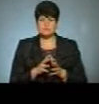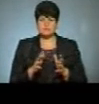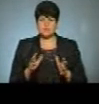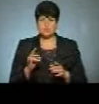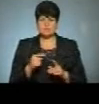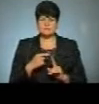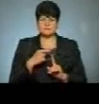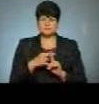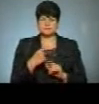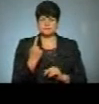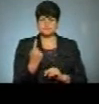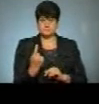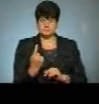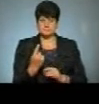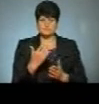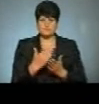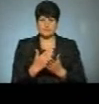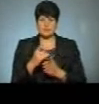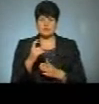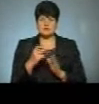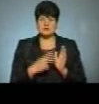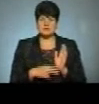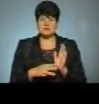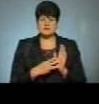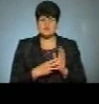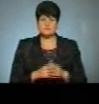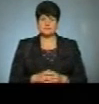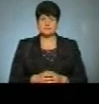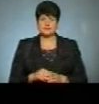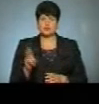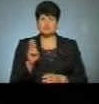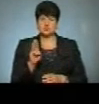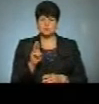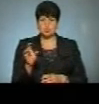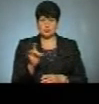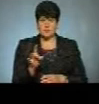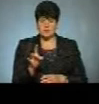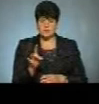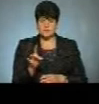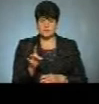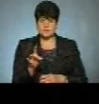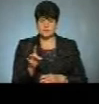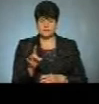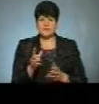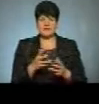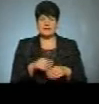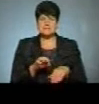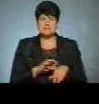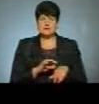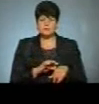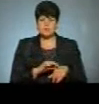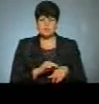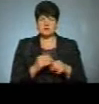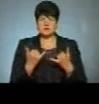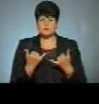на одного чоловіка, складає 178. В Шумському районі кількість захворілих на